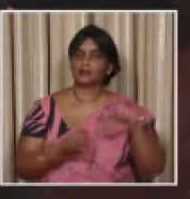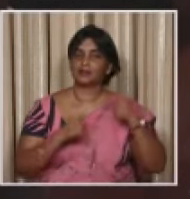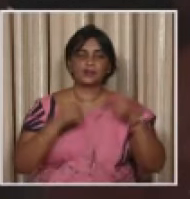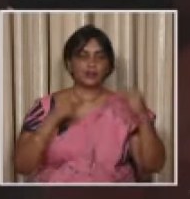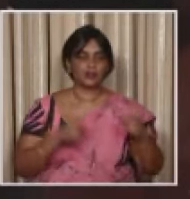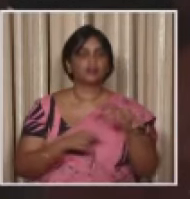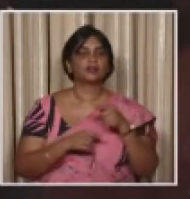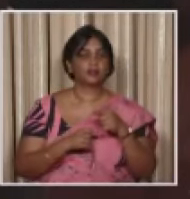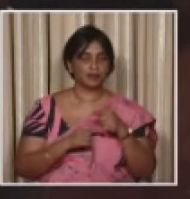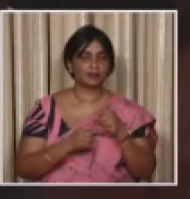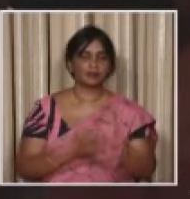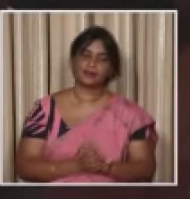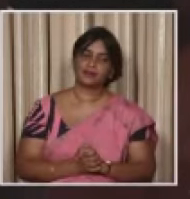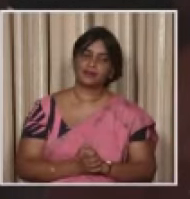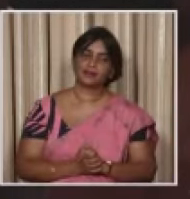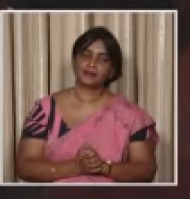ගරු